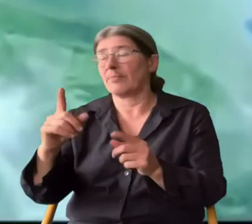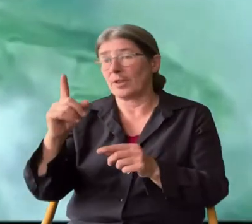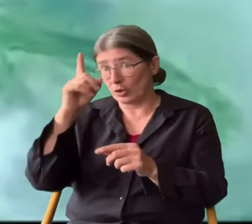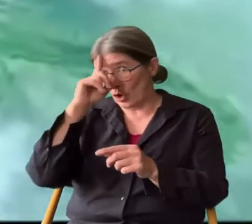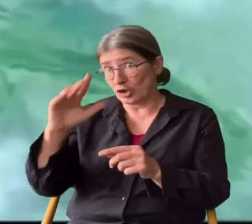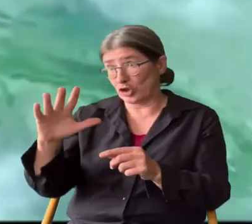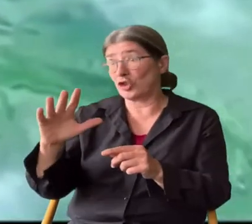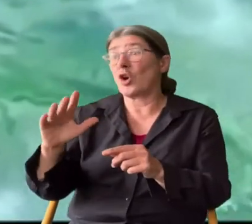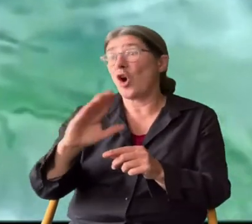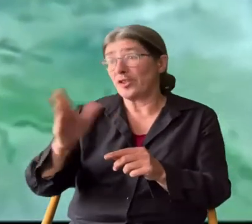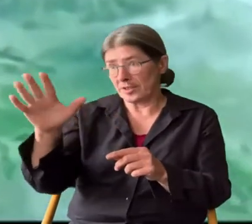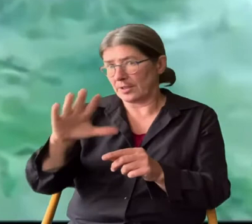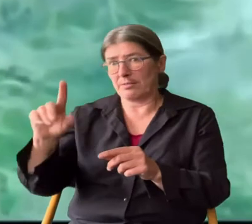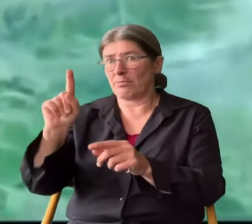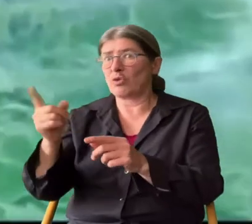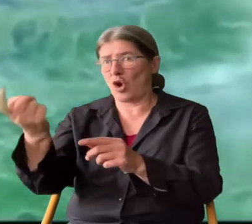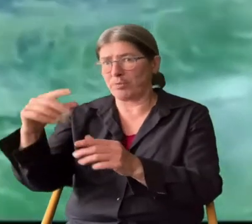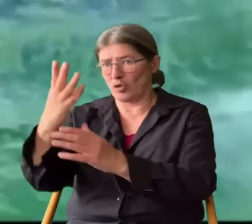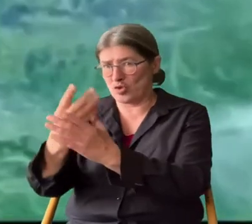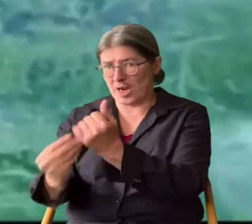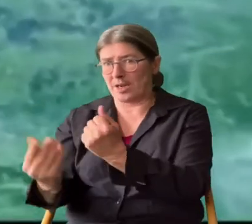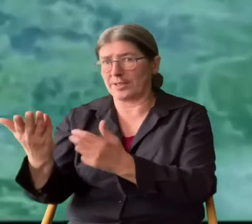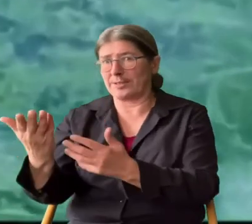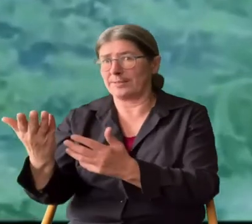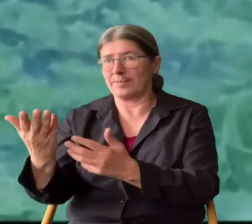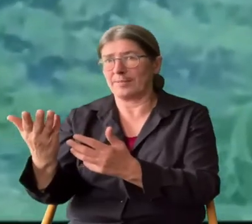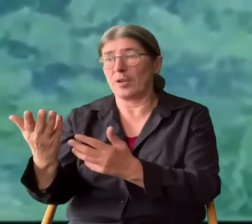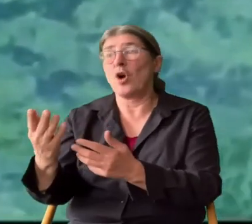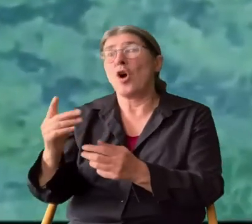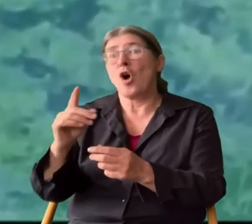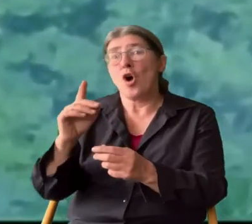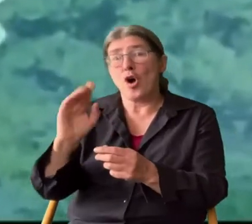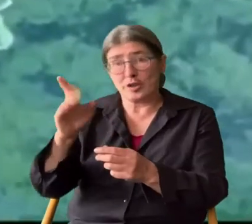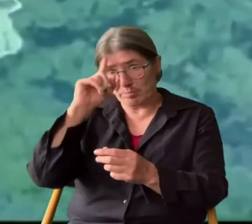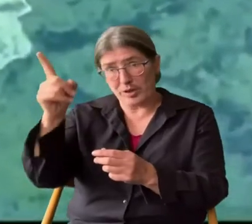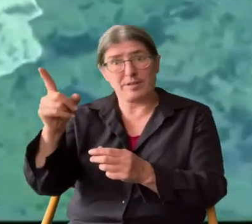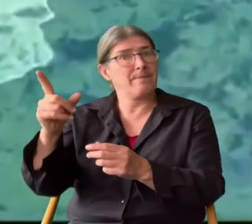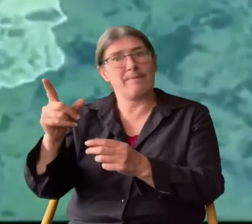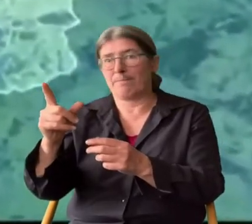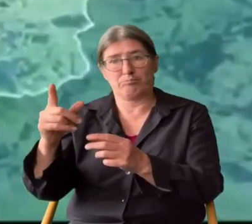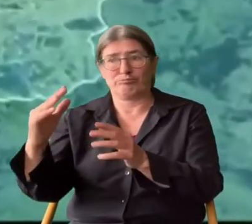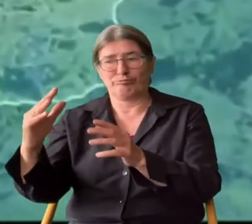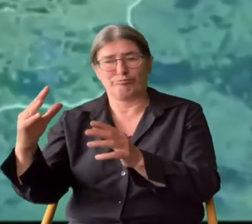Deutschlands Osten ist dem Untergang geweiht. Ostpreußen wird verloren gehen.